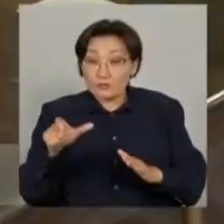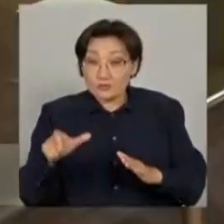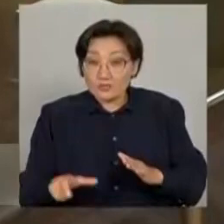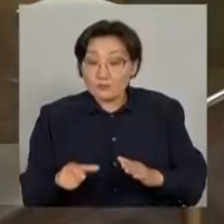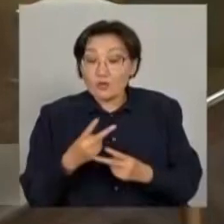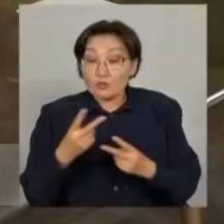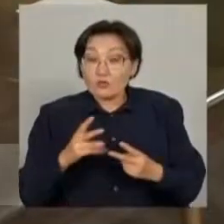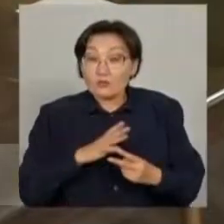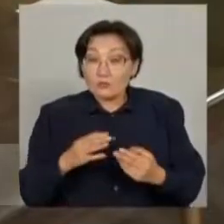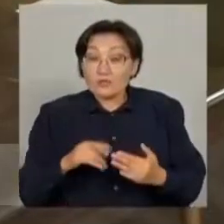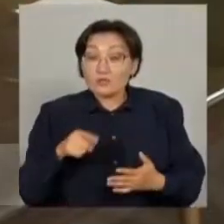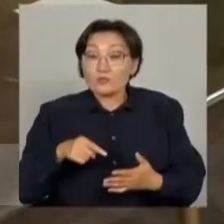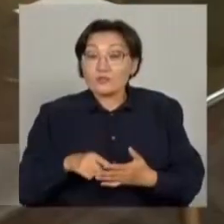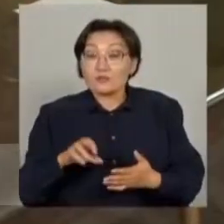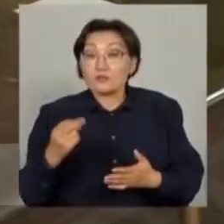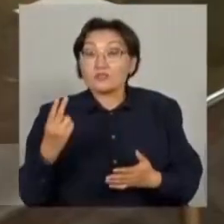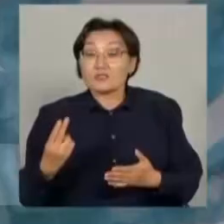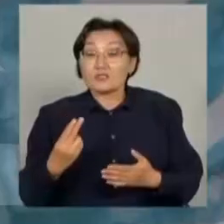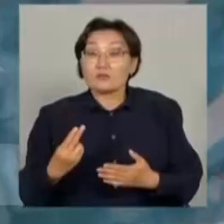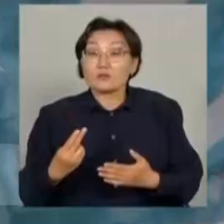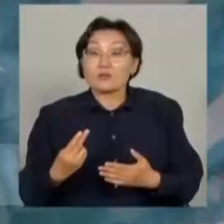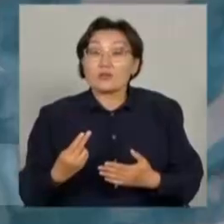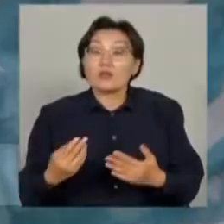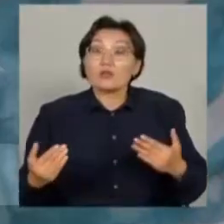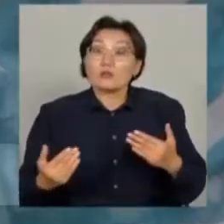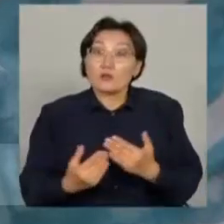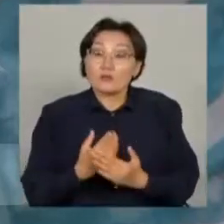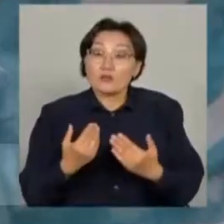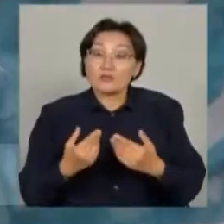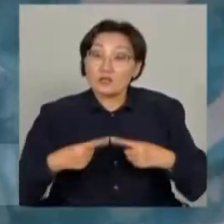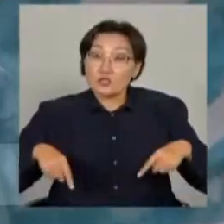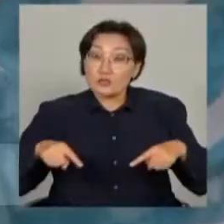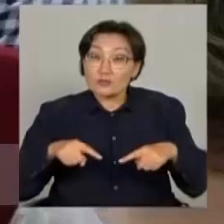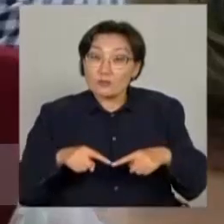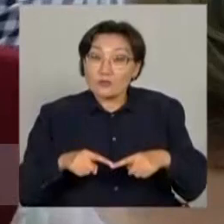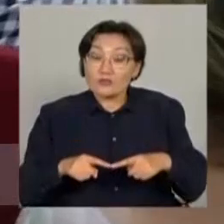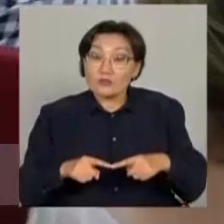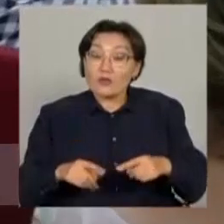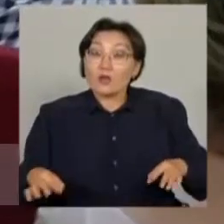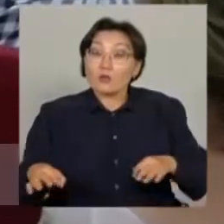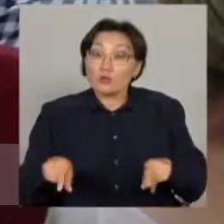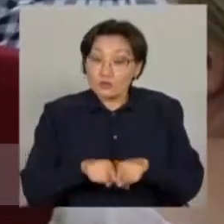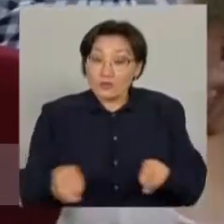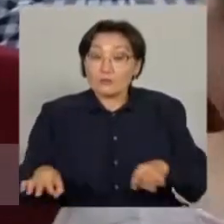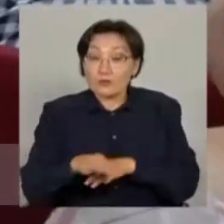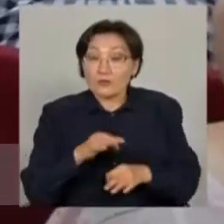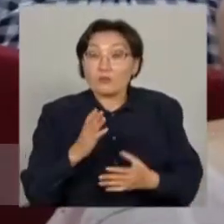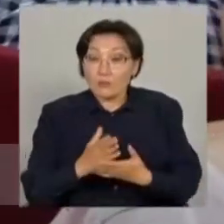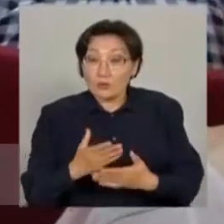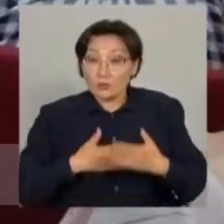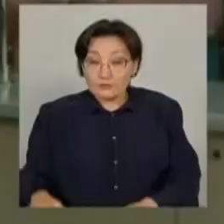депутаттары танысып қайтты. Мегаполистің әлеуметтік инновациялық орталықтардың бастамасы болғаны қуантады.